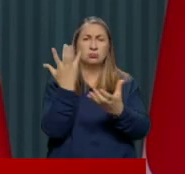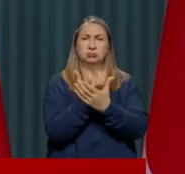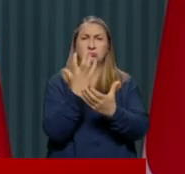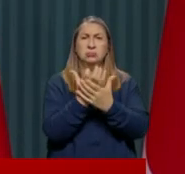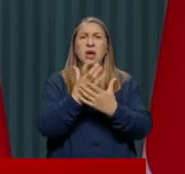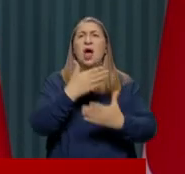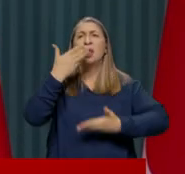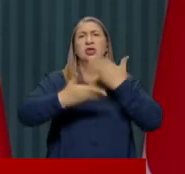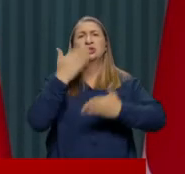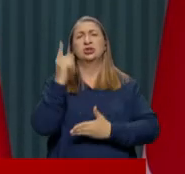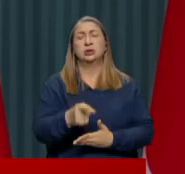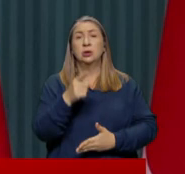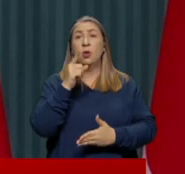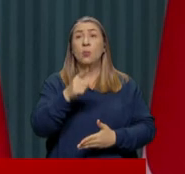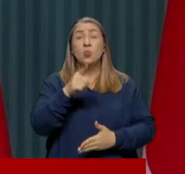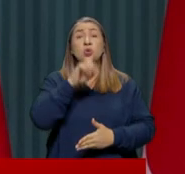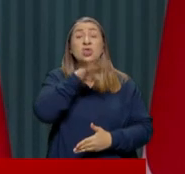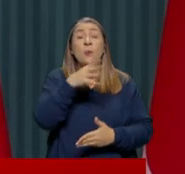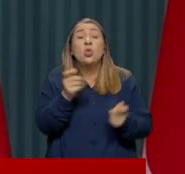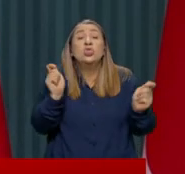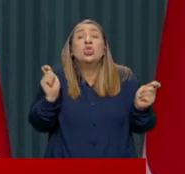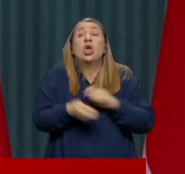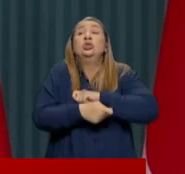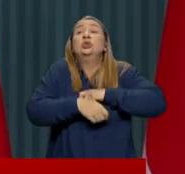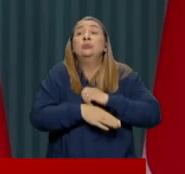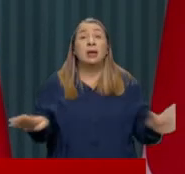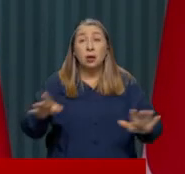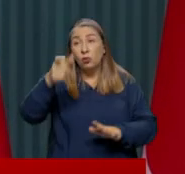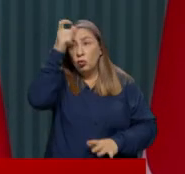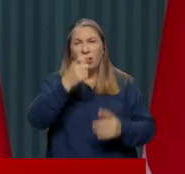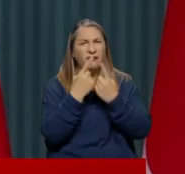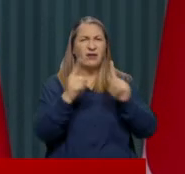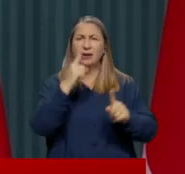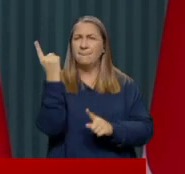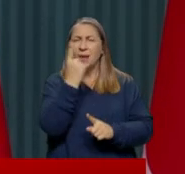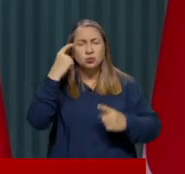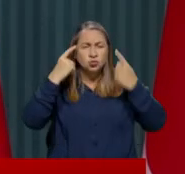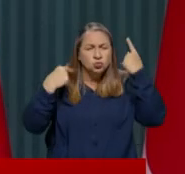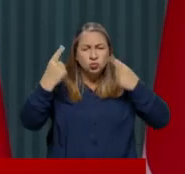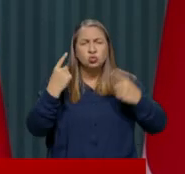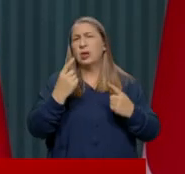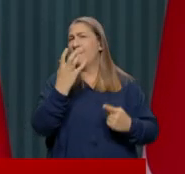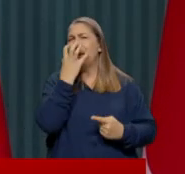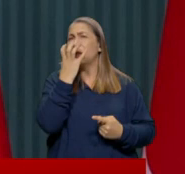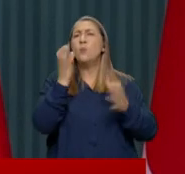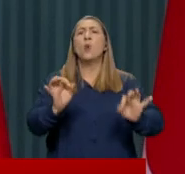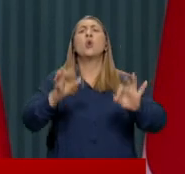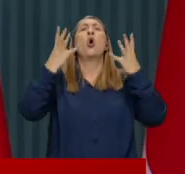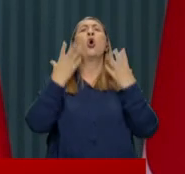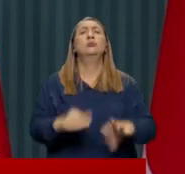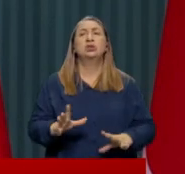ifade edeceğiz Bu tablo değişmeden Türkiye'den farklı bir tavır beklenmesi nin mümkün